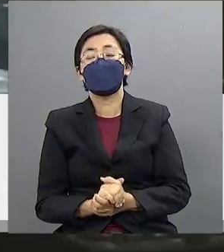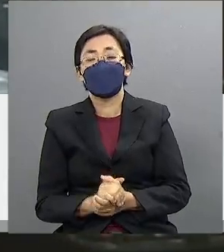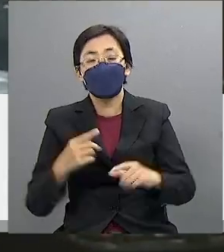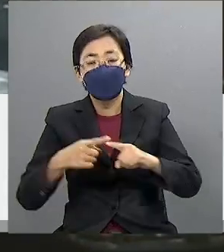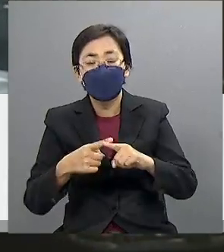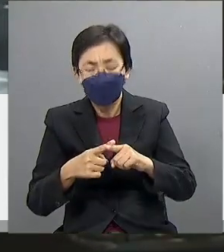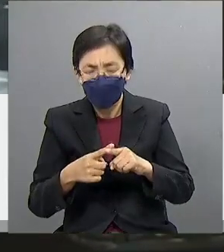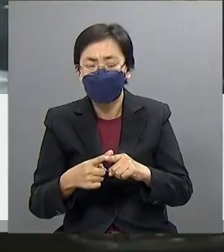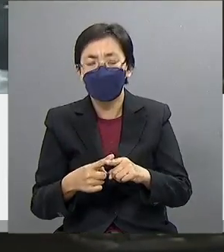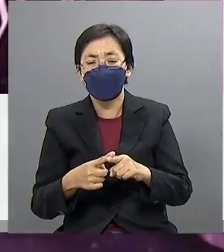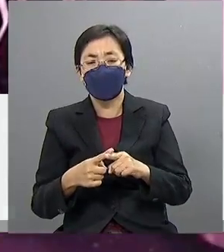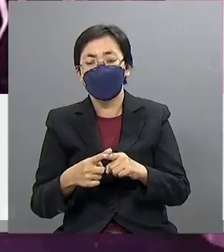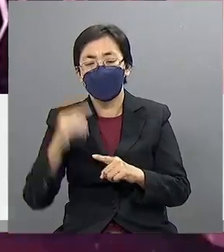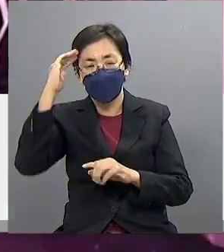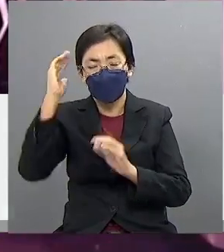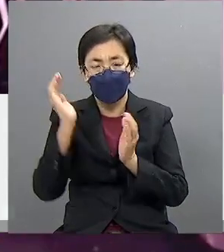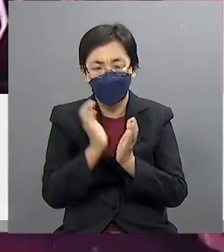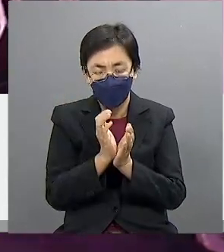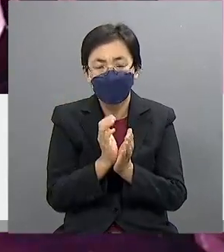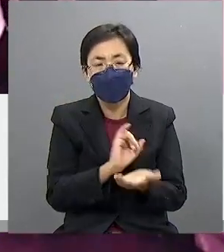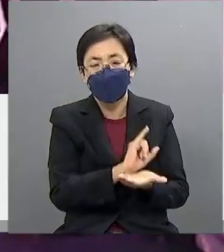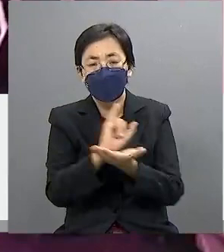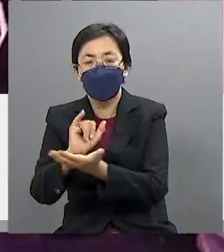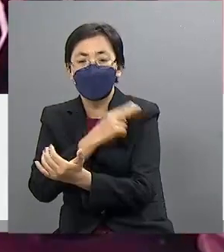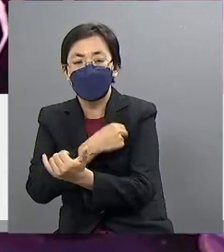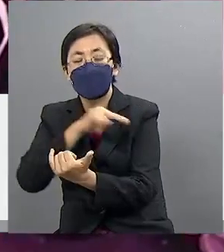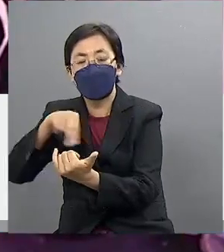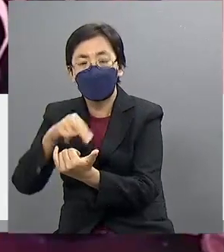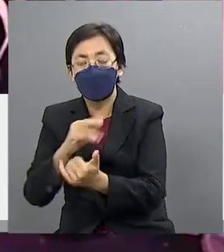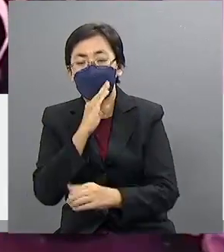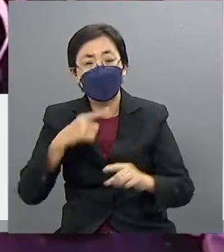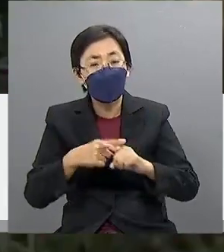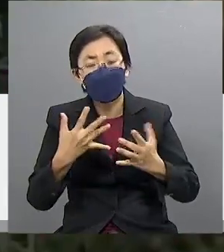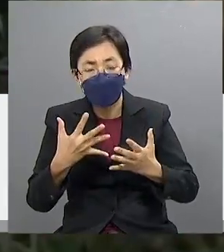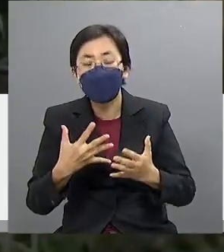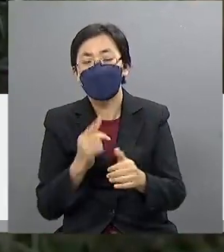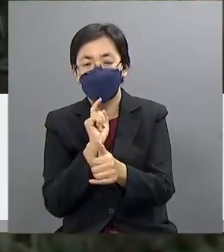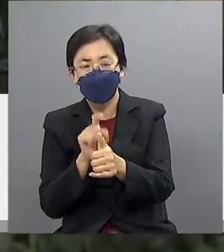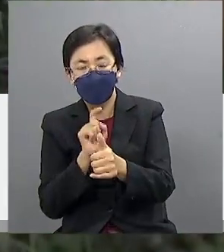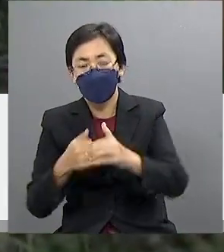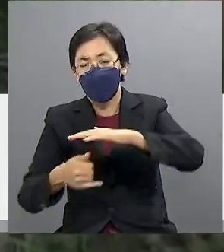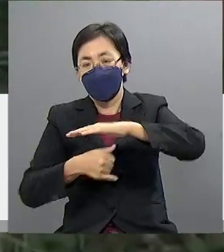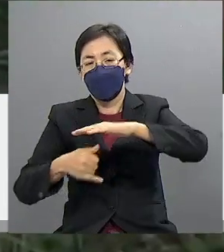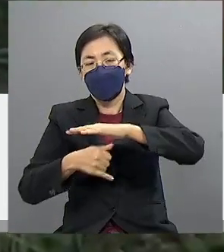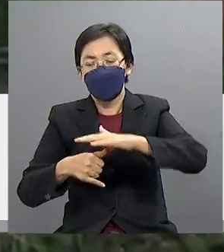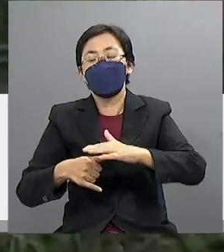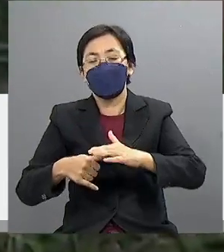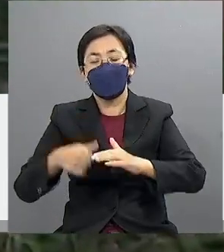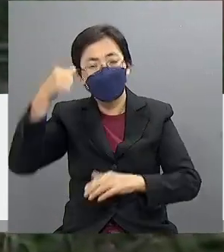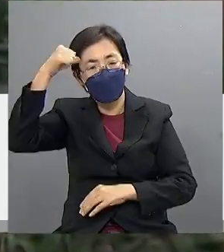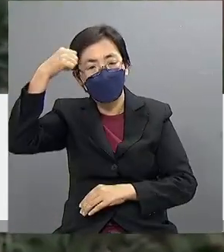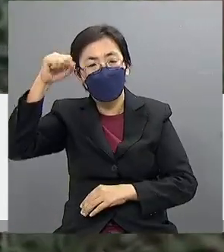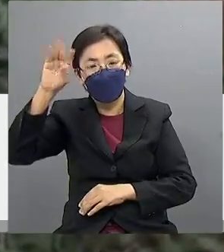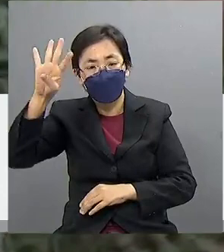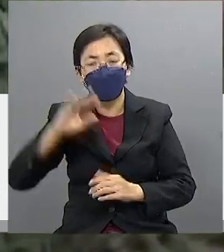หน้าที่ก็นำไปสู่การรักษาตัวแต่คนที่ไม่ได้รับบาดเจ็บเข้าสู่การกับกันโรค 14วันค่ะสำหรับคนที่